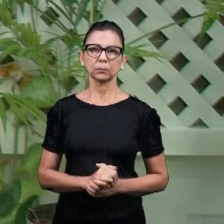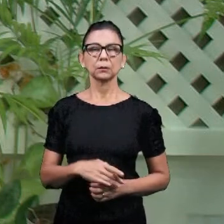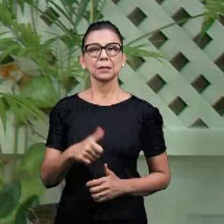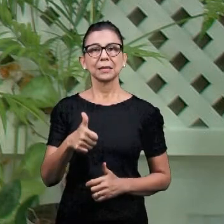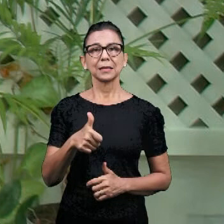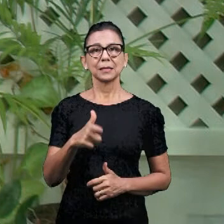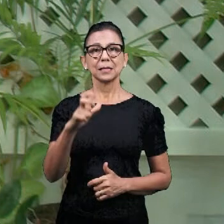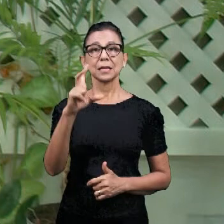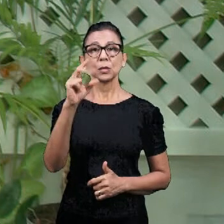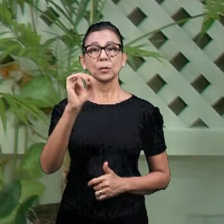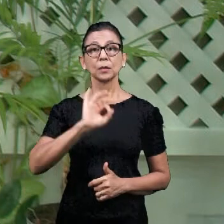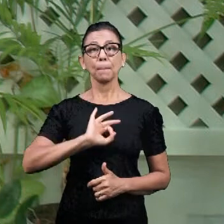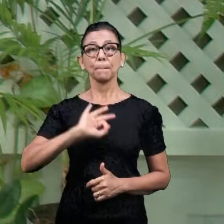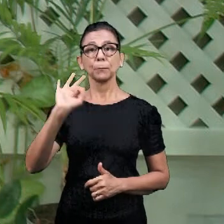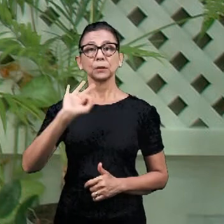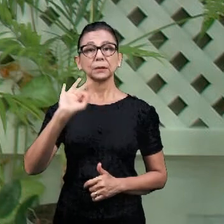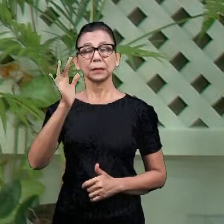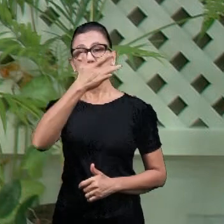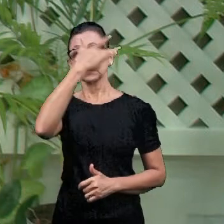150%